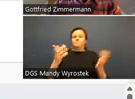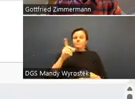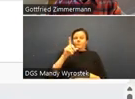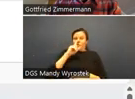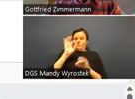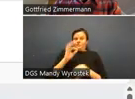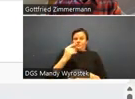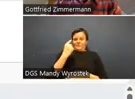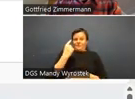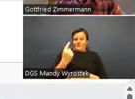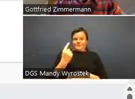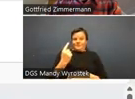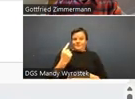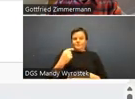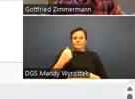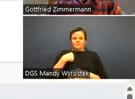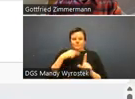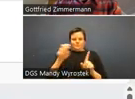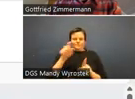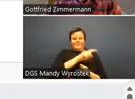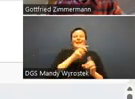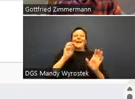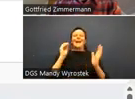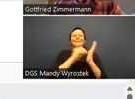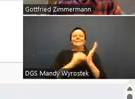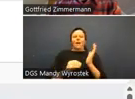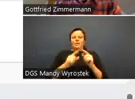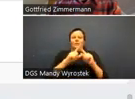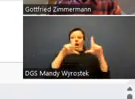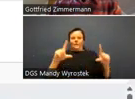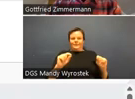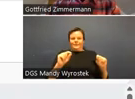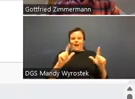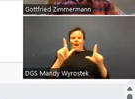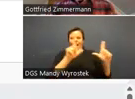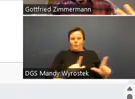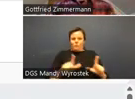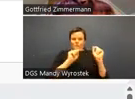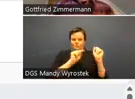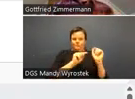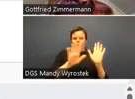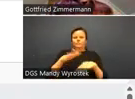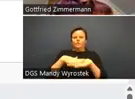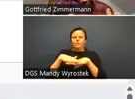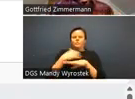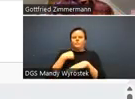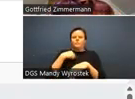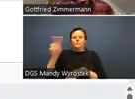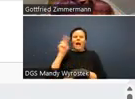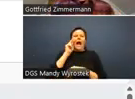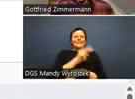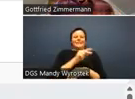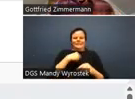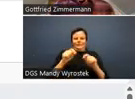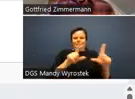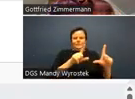und dann auf Drucklayout. Und das ist jetzt schon ausgewählt. Das ist die jetzige Ansicht. Man sieht die Seite so, wie sie